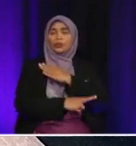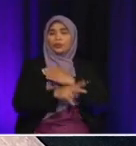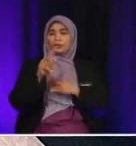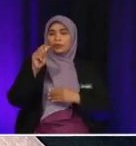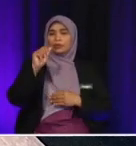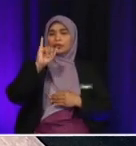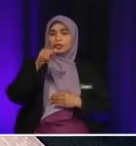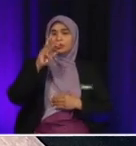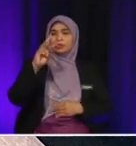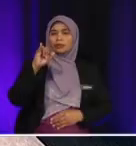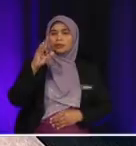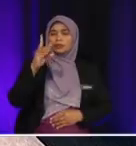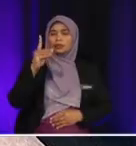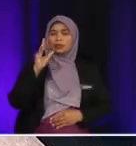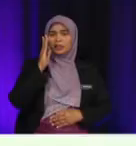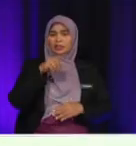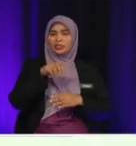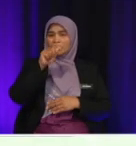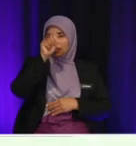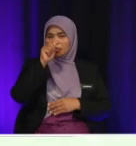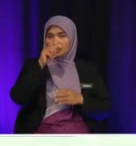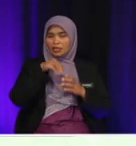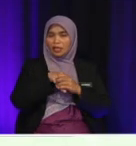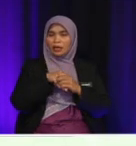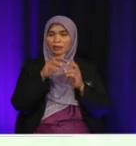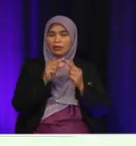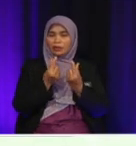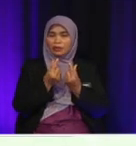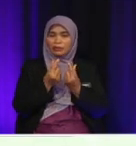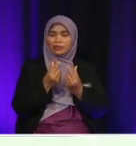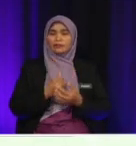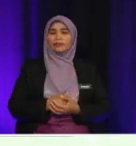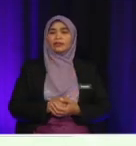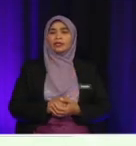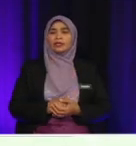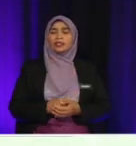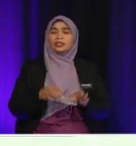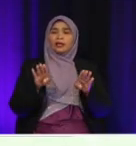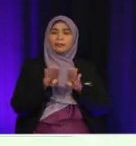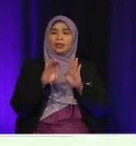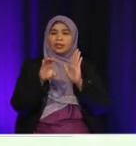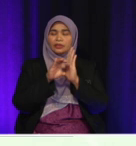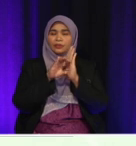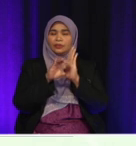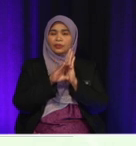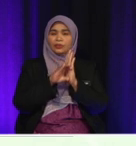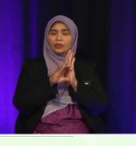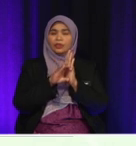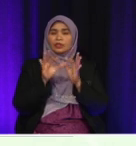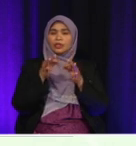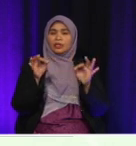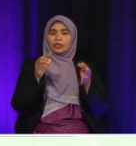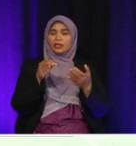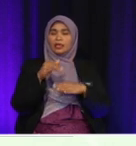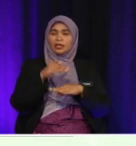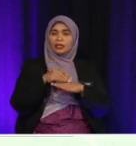ya hukum tajwid akan ditanya dalam al-quran hadis tak ada hukum tajwid ya Sebagai contoh ayat di atas